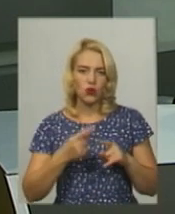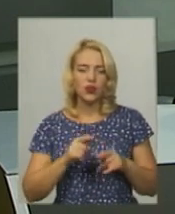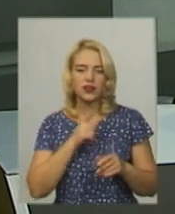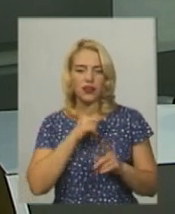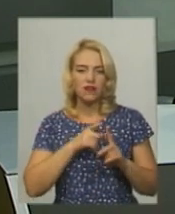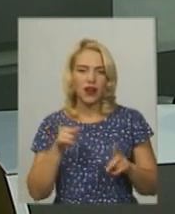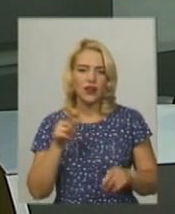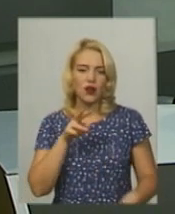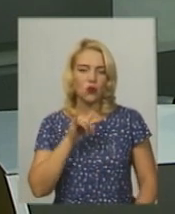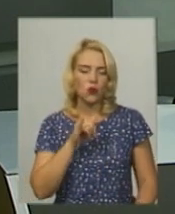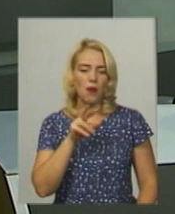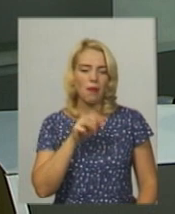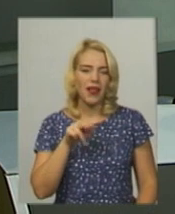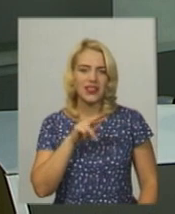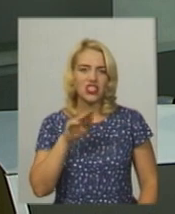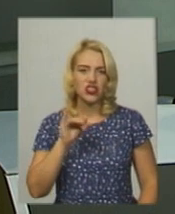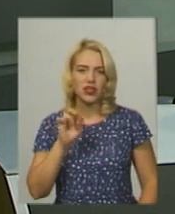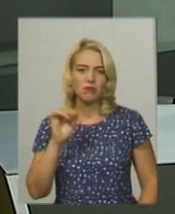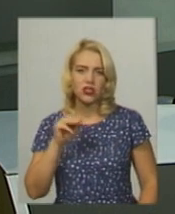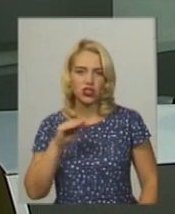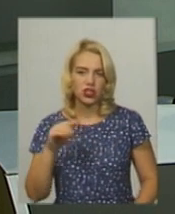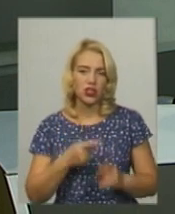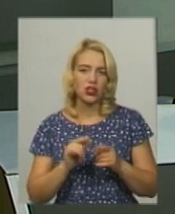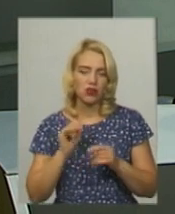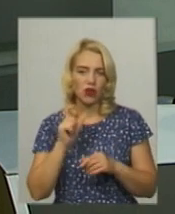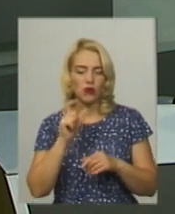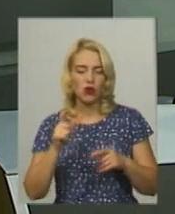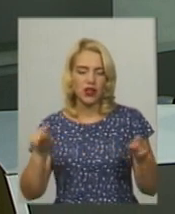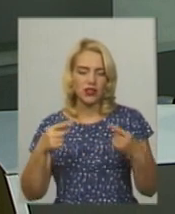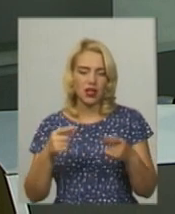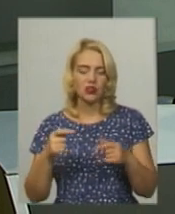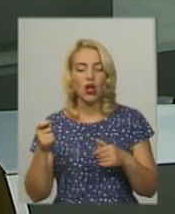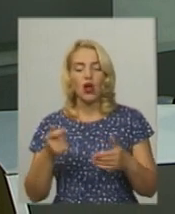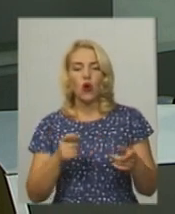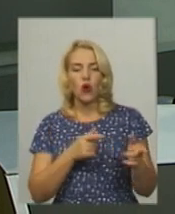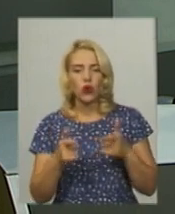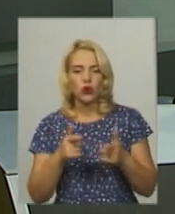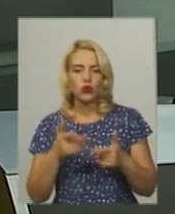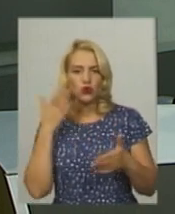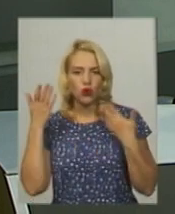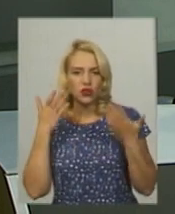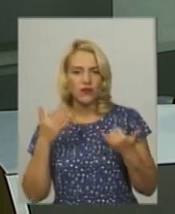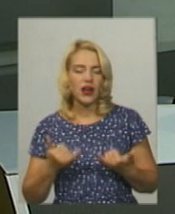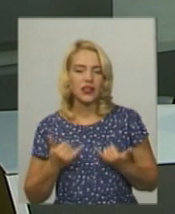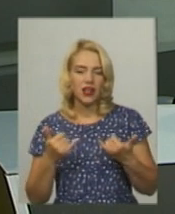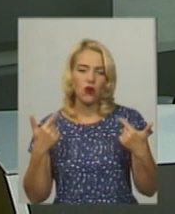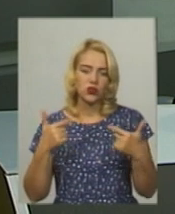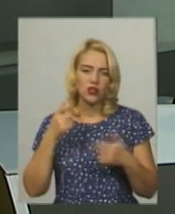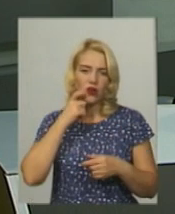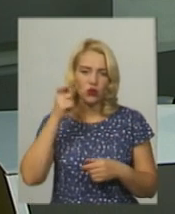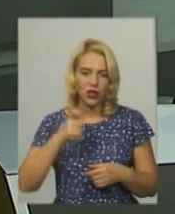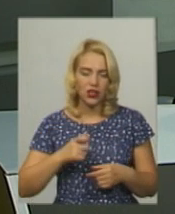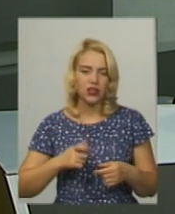заповіднику Межибіж. Організатори готують для гостей з усієї України та за кордону розваги упродовж 2 днів. Які саме? Дивіться репортаж з